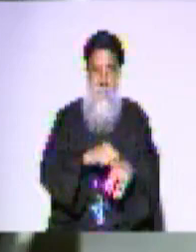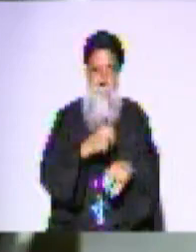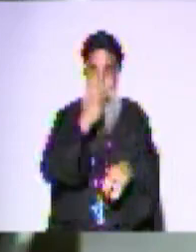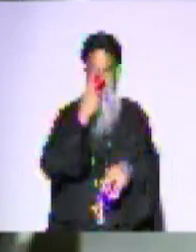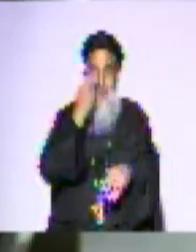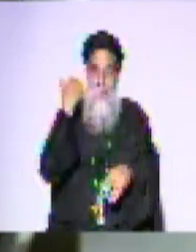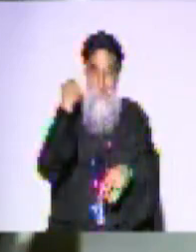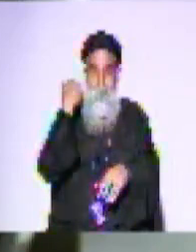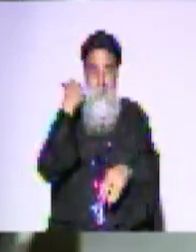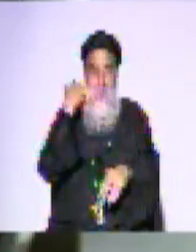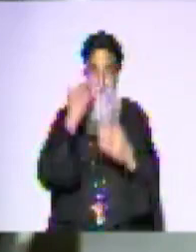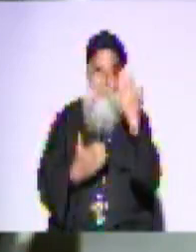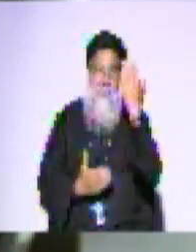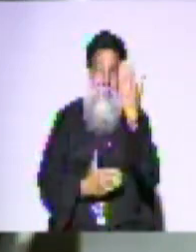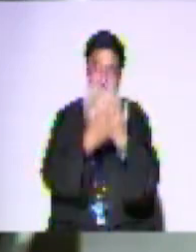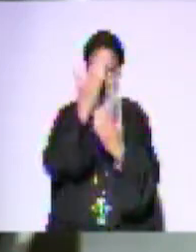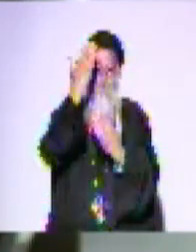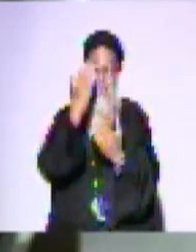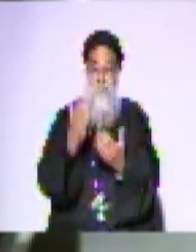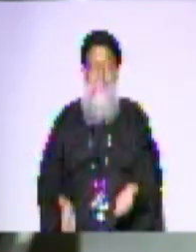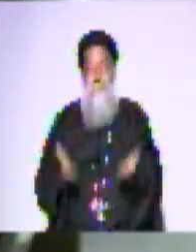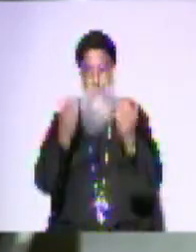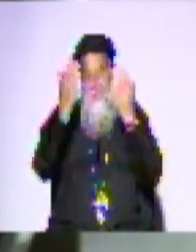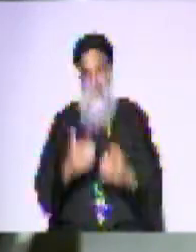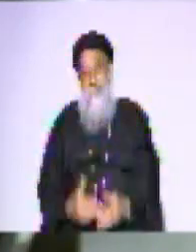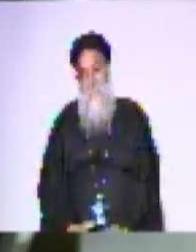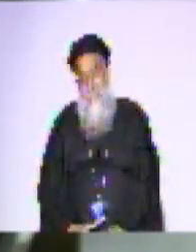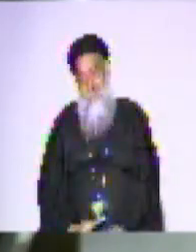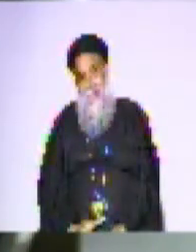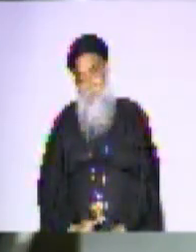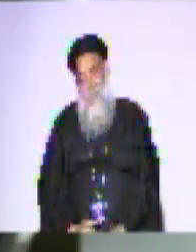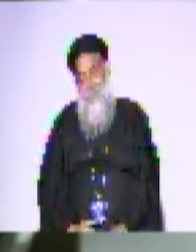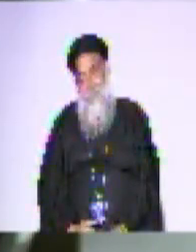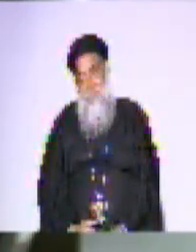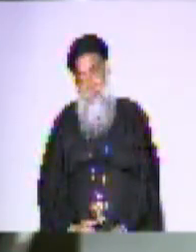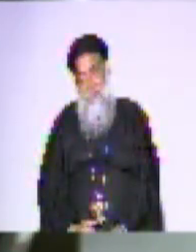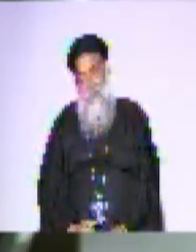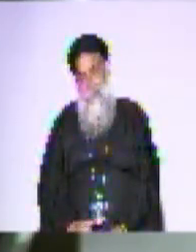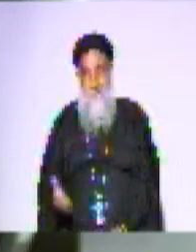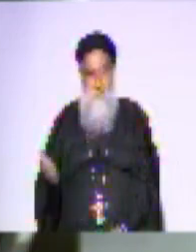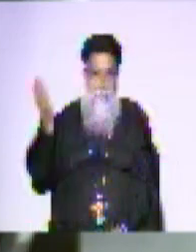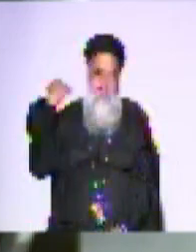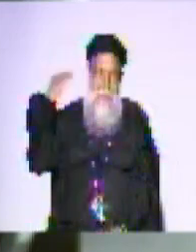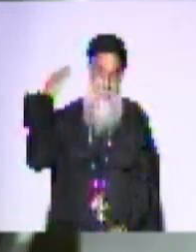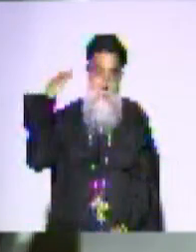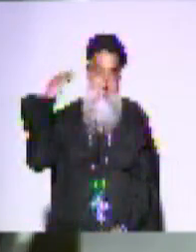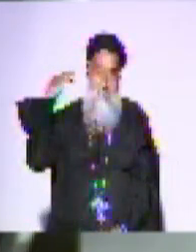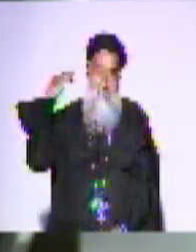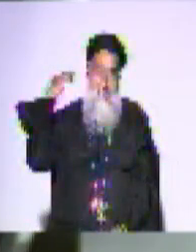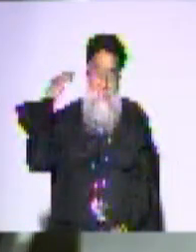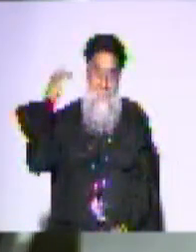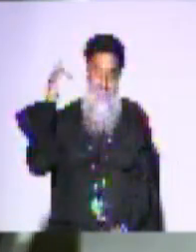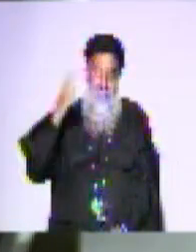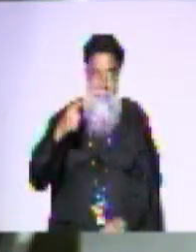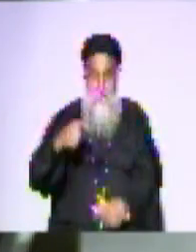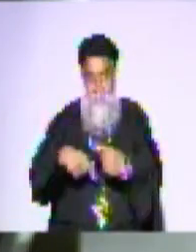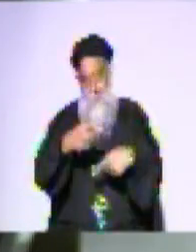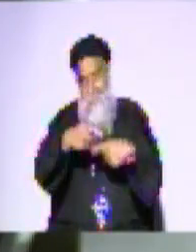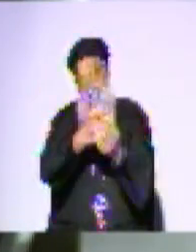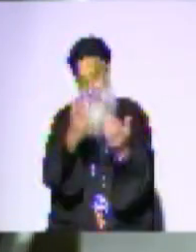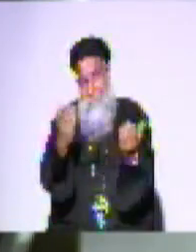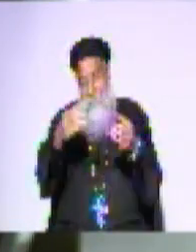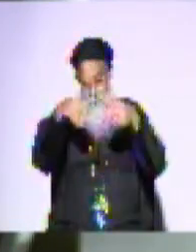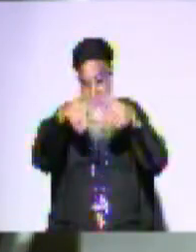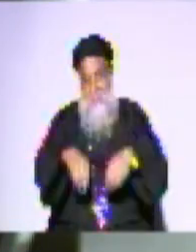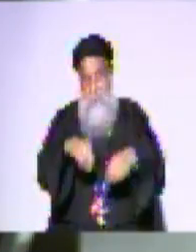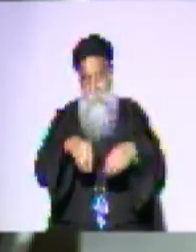وقيامة للإنسان الجديد. الإنسان العتيق اللي زي آدم الأول اللي